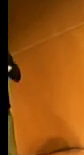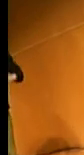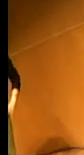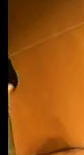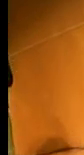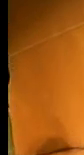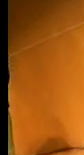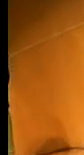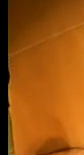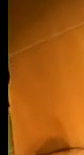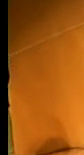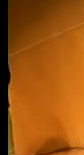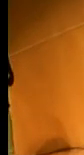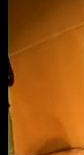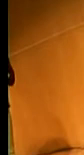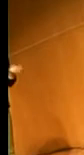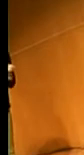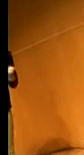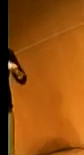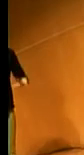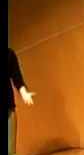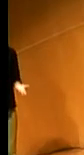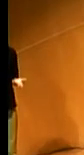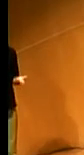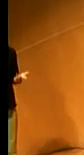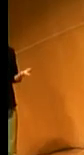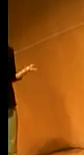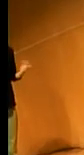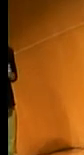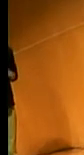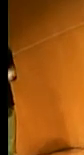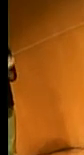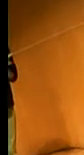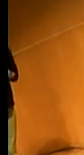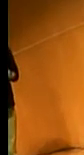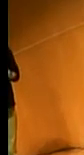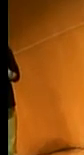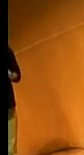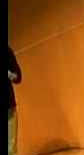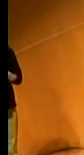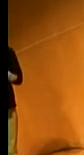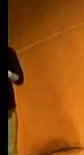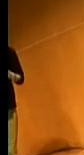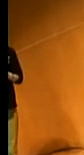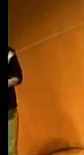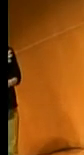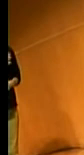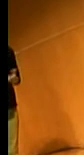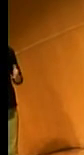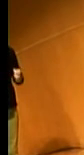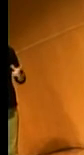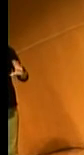dépose dans les classes comme ça. Hein. Et c'est vrai que les professeurs, au moins pour ce